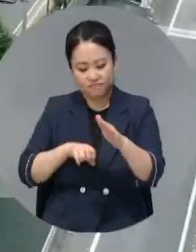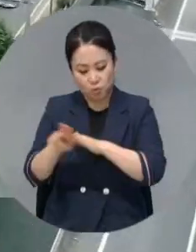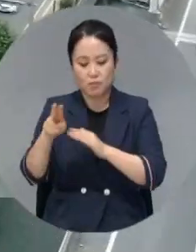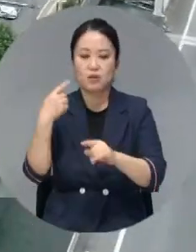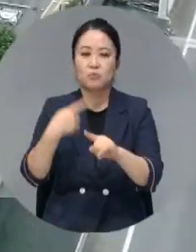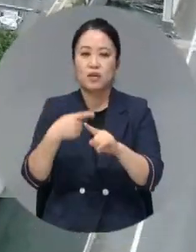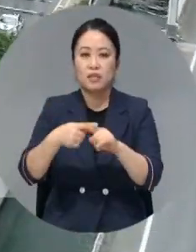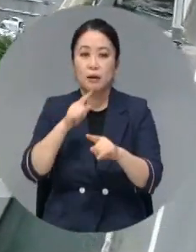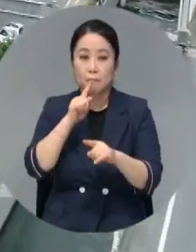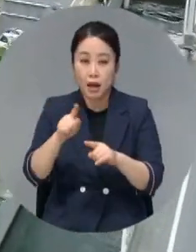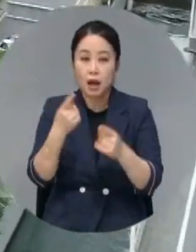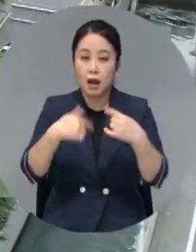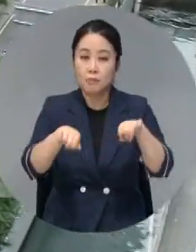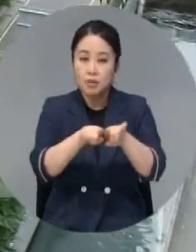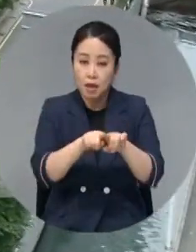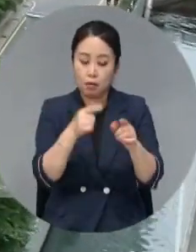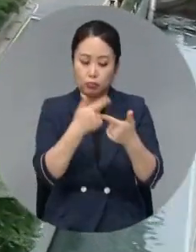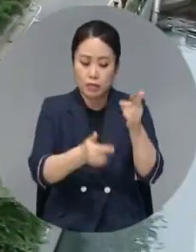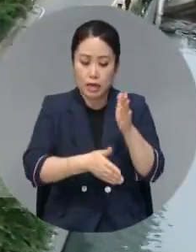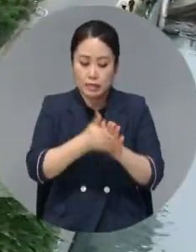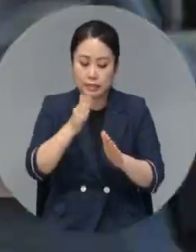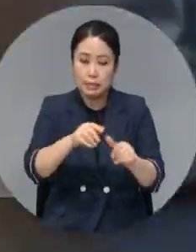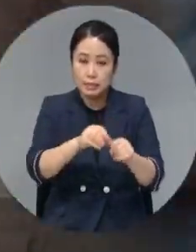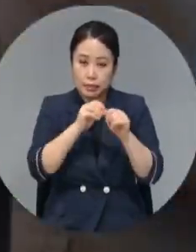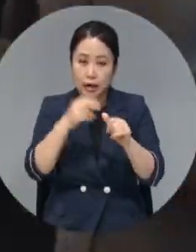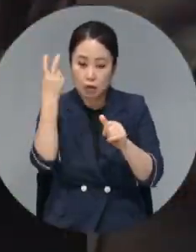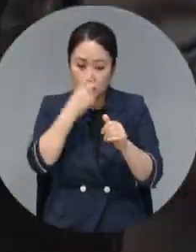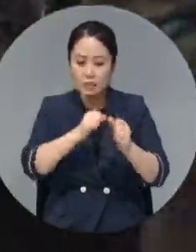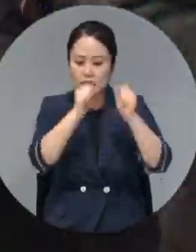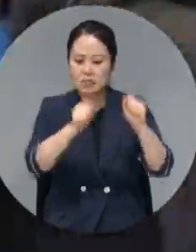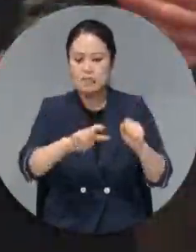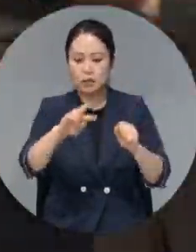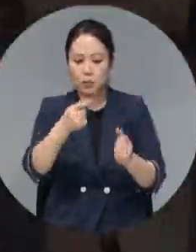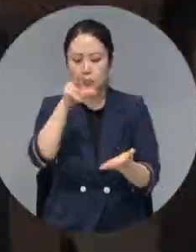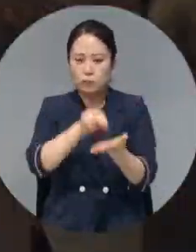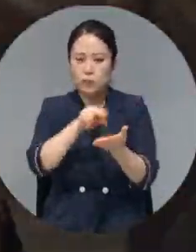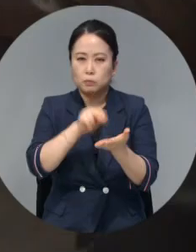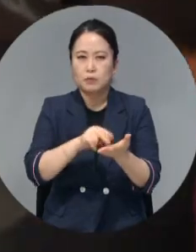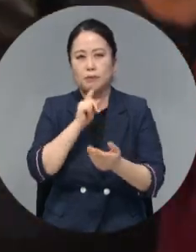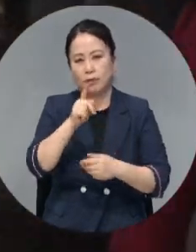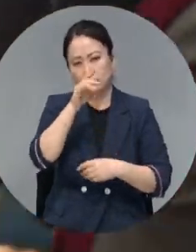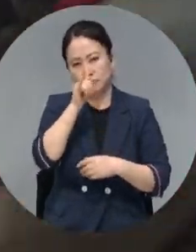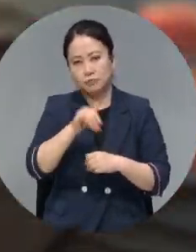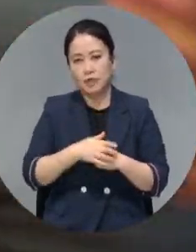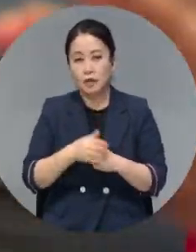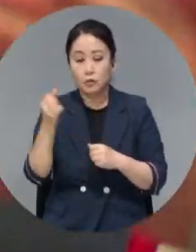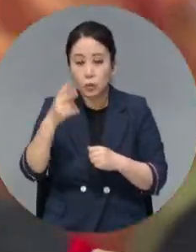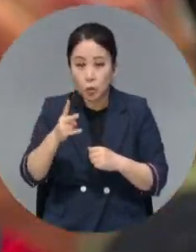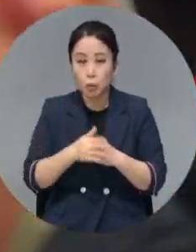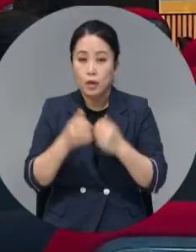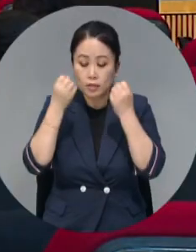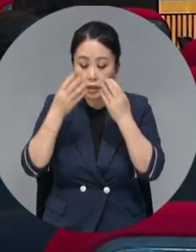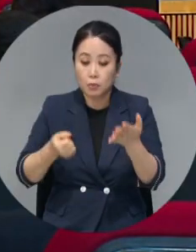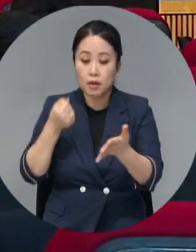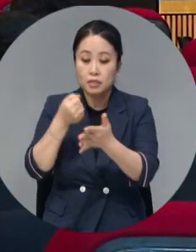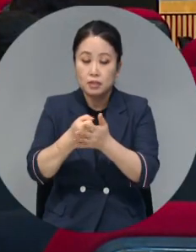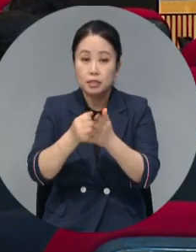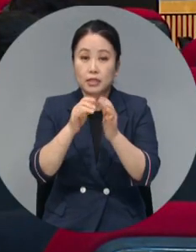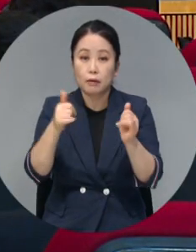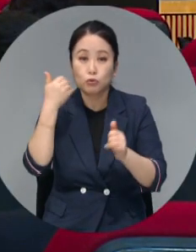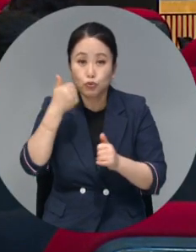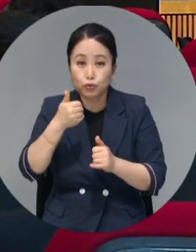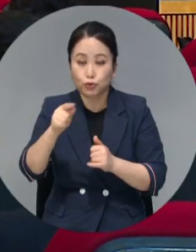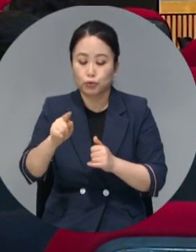부산시 인사검증 시스템도 도마에 올랐습니다. 논란 끝에 새롭게 내정된 사장은 이병진 전